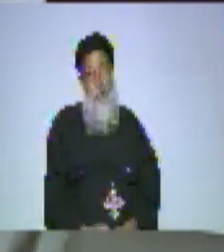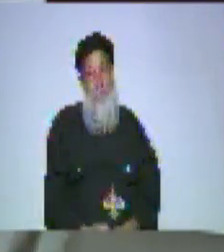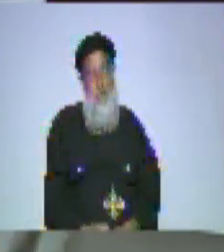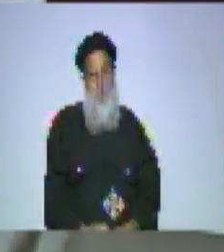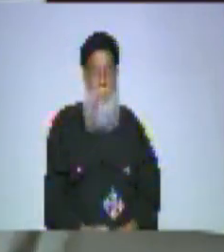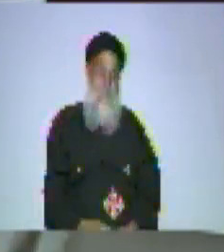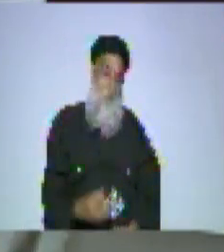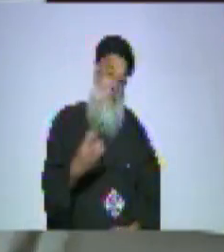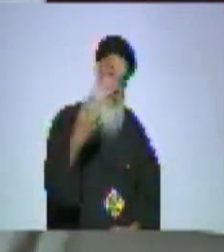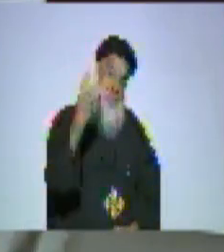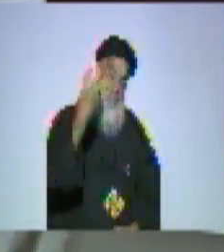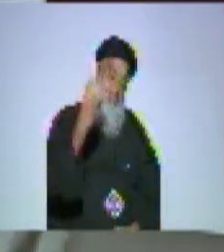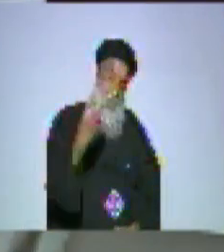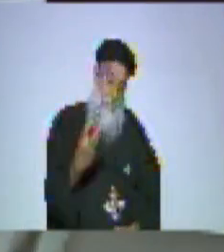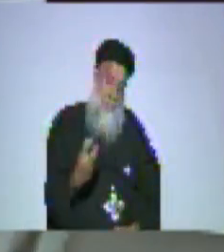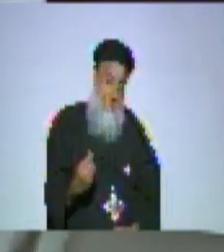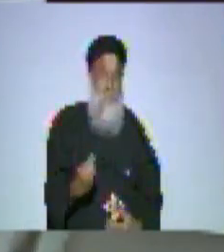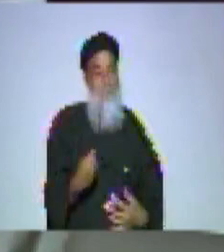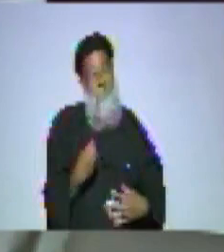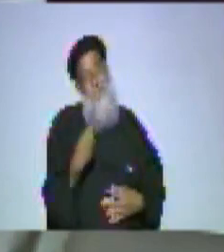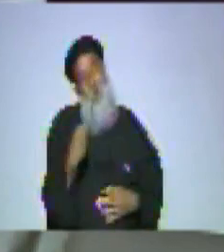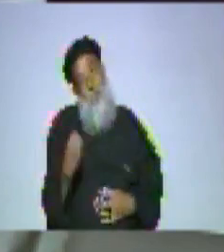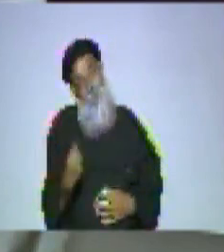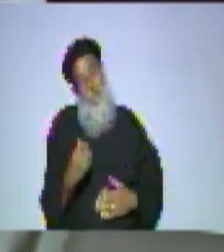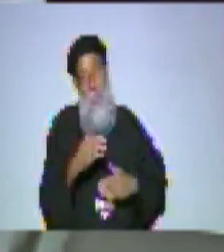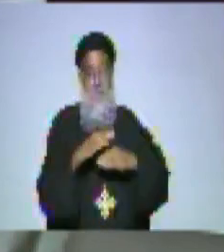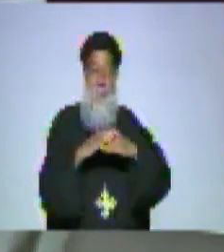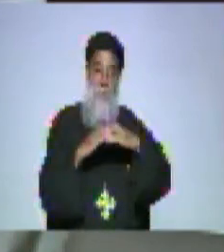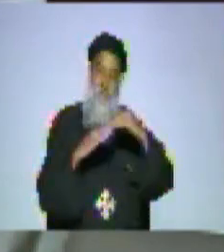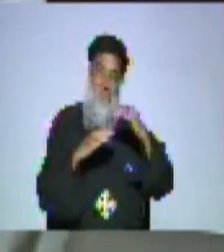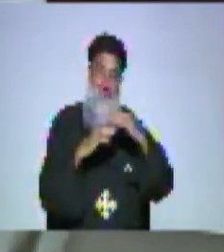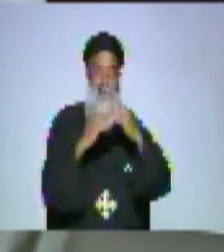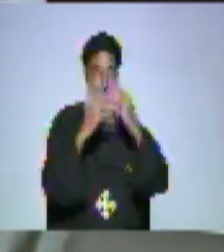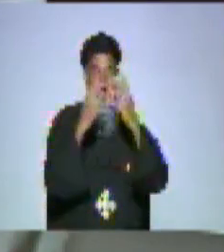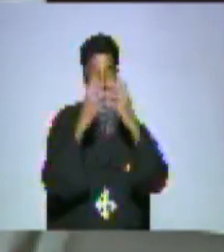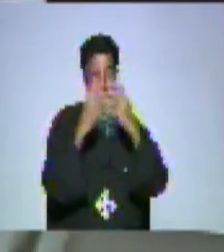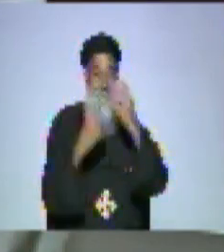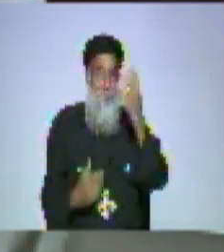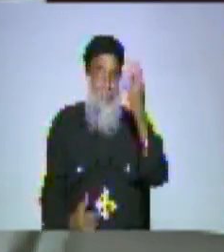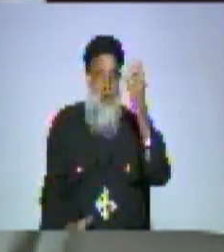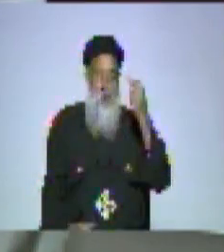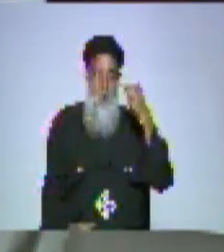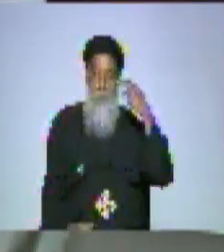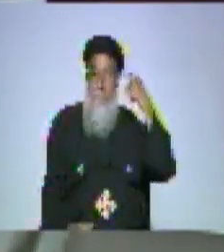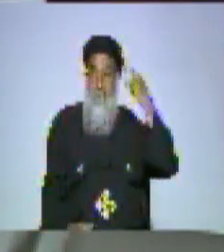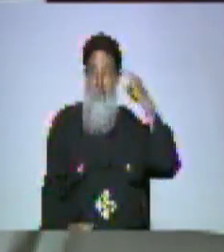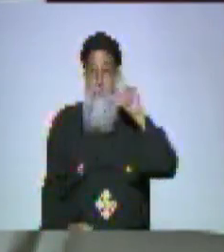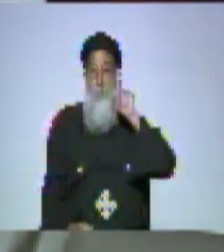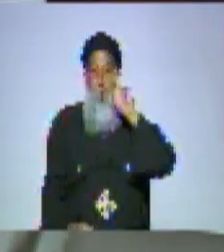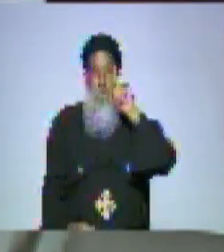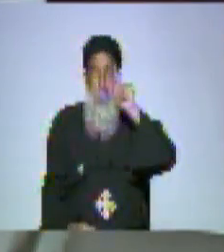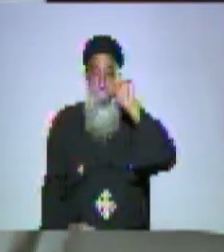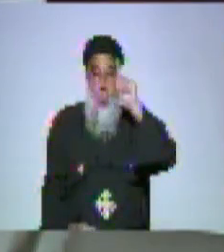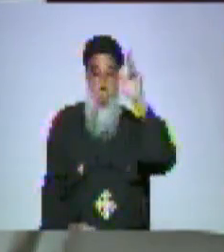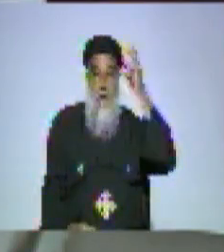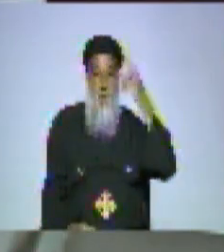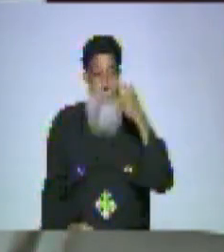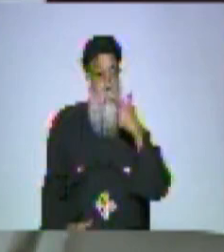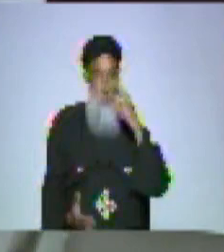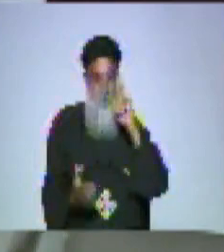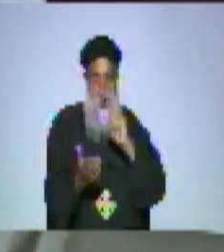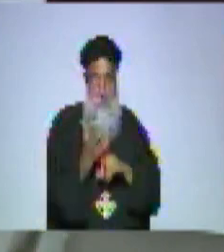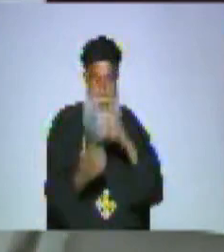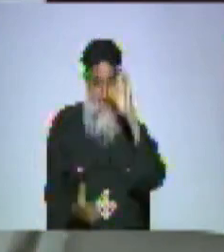الراحه المبنيه على اساس اصل في راحه وهميه بس في راحه